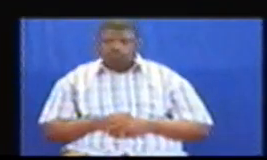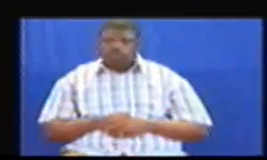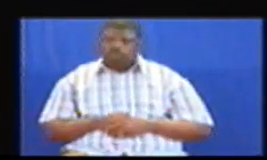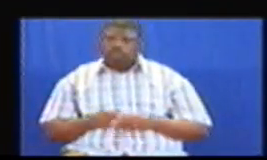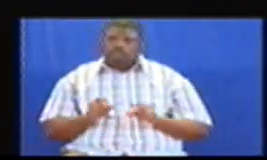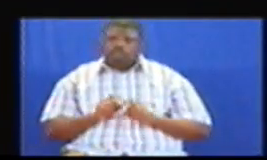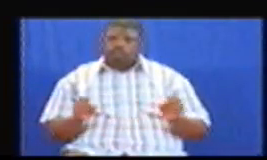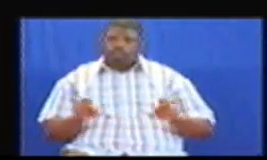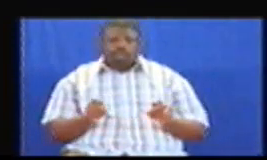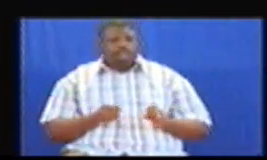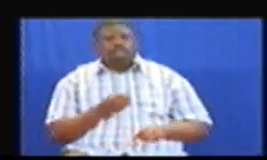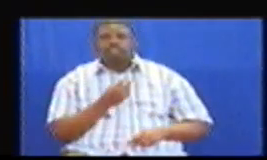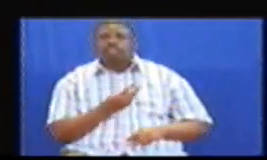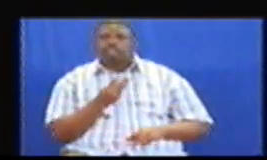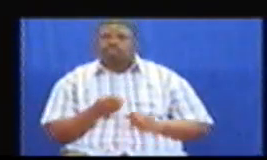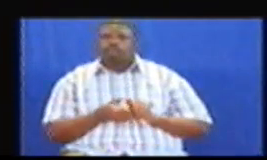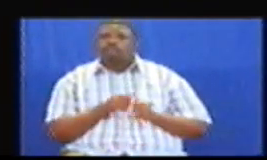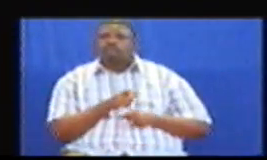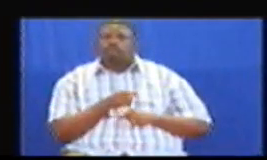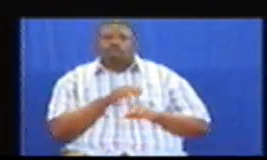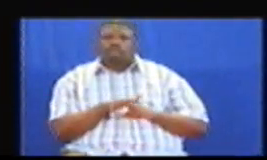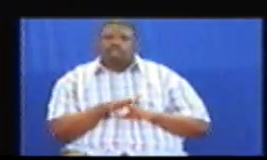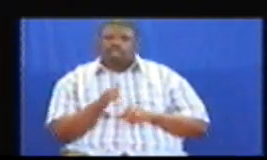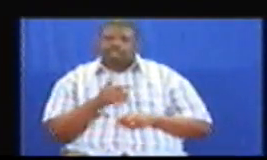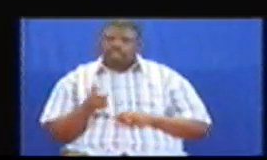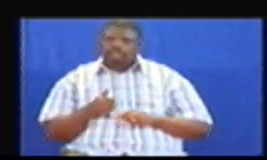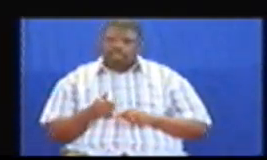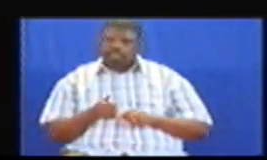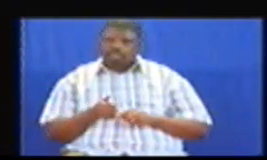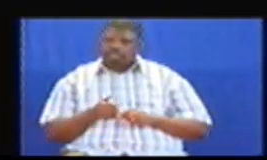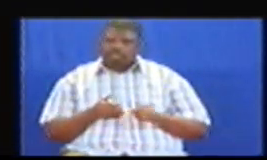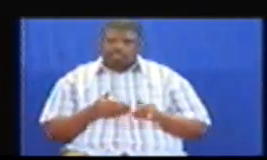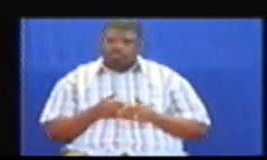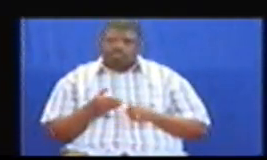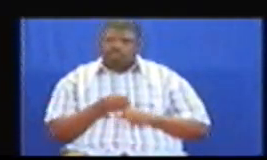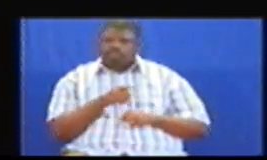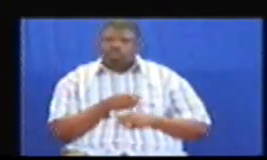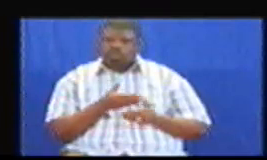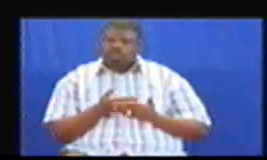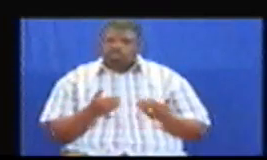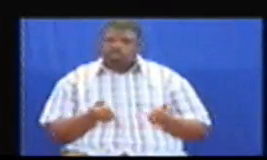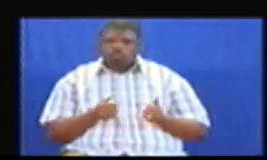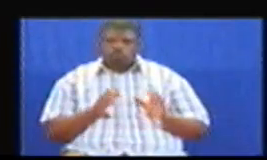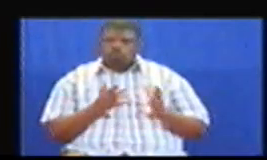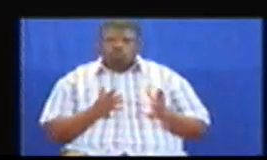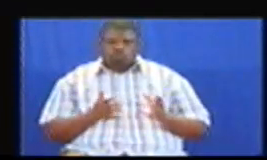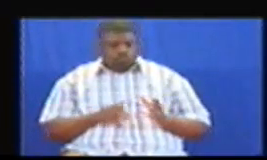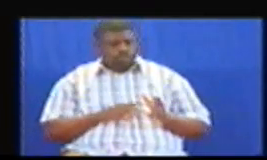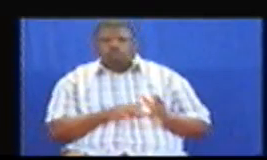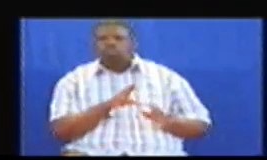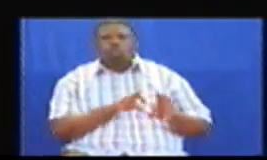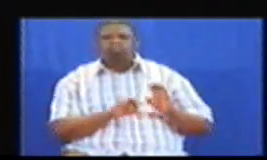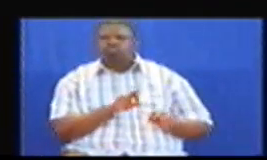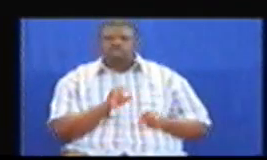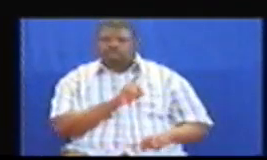ya 23 pia ina matatizo. Kwa hiyo nitaka nieleze kwamba Tanzania haijasita kufanya hivyo eti kwa sababu ya kuogopa uchaguzi. Hapana.